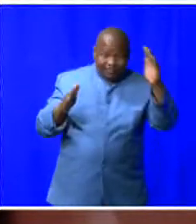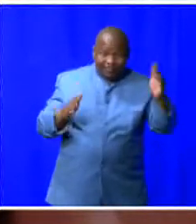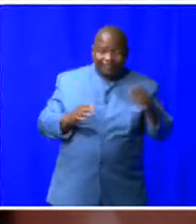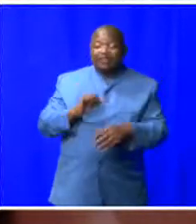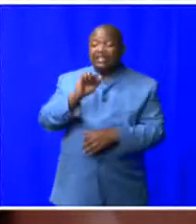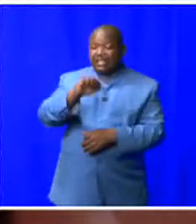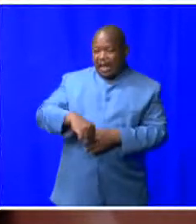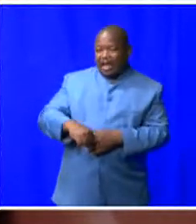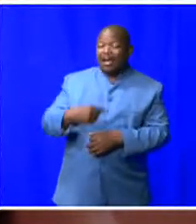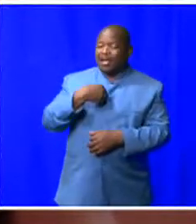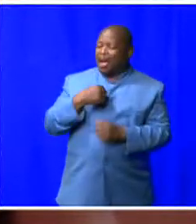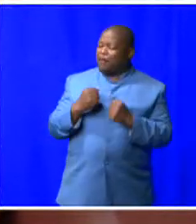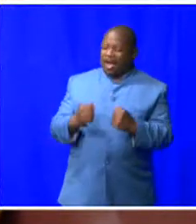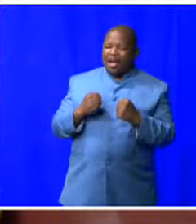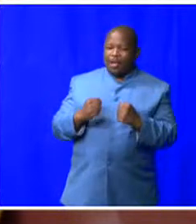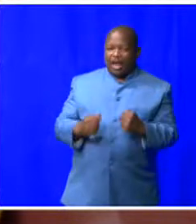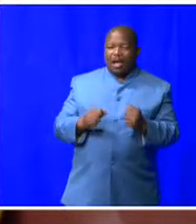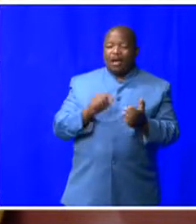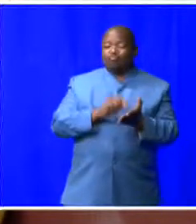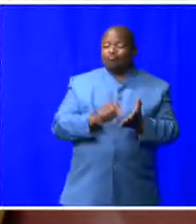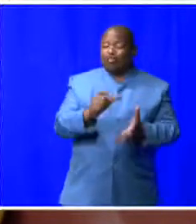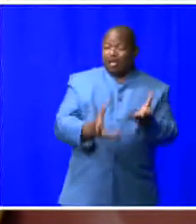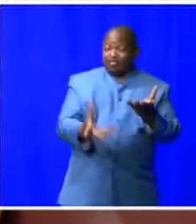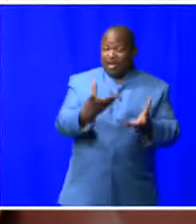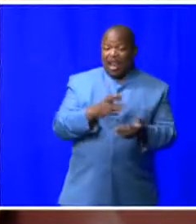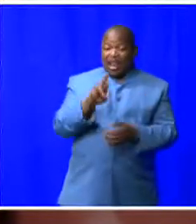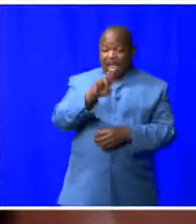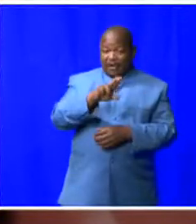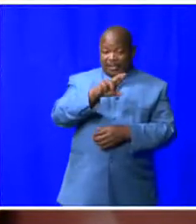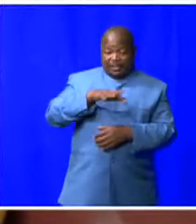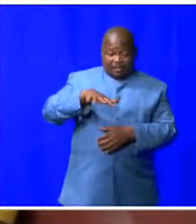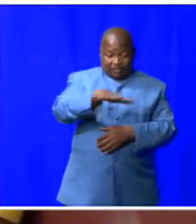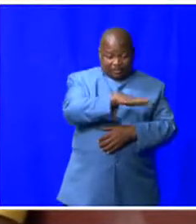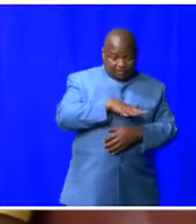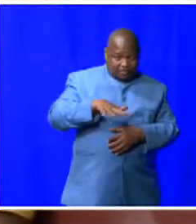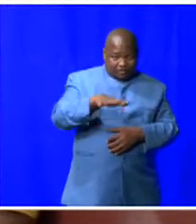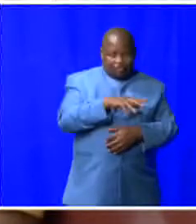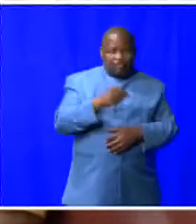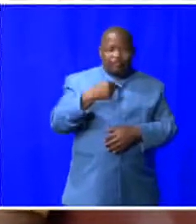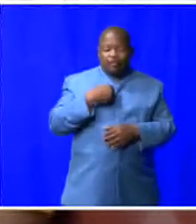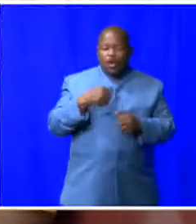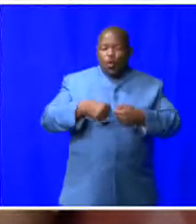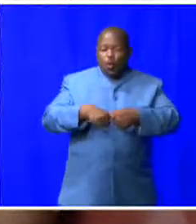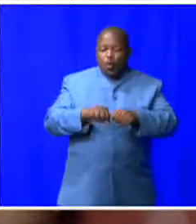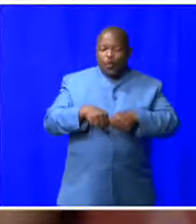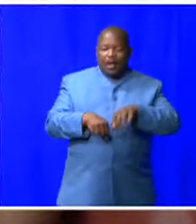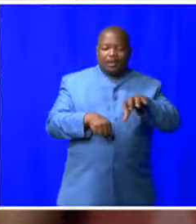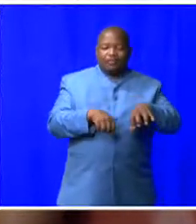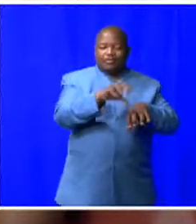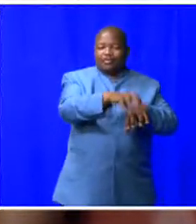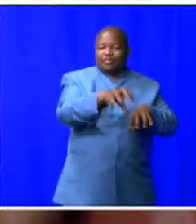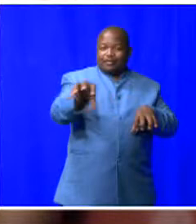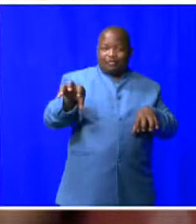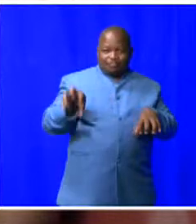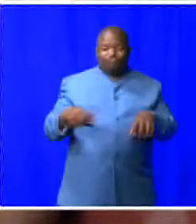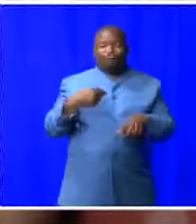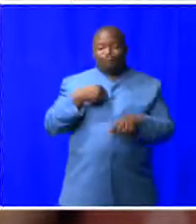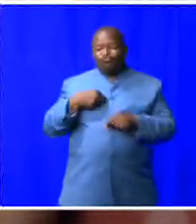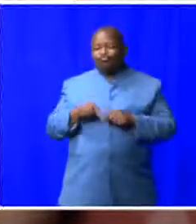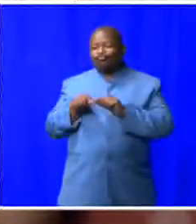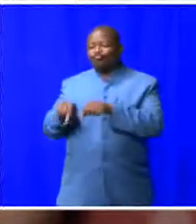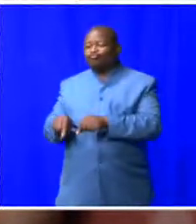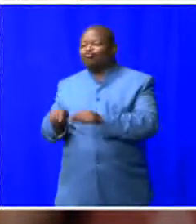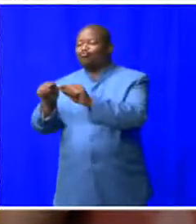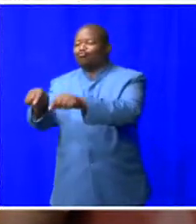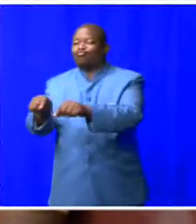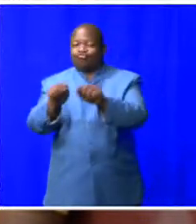Funza Sassi Selwen, Solo Skitimanato, Tingunda Letta Sugen, Jogoba Sembi Sile, Exeni, Utsitingunda Talashi Selweni, Tilishum